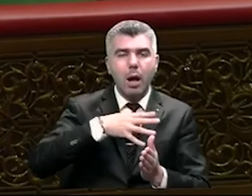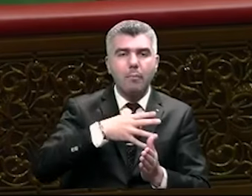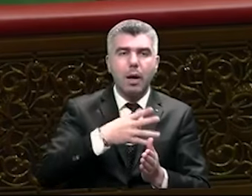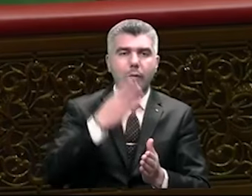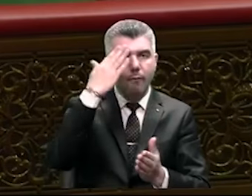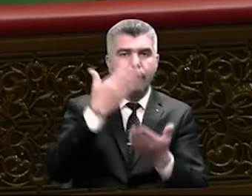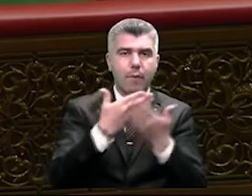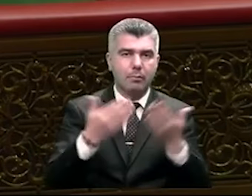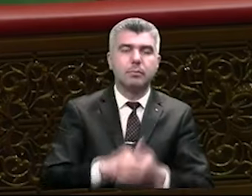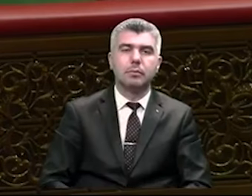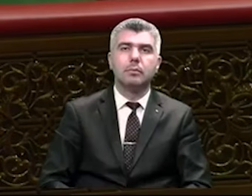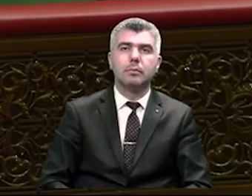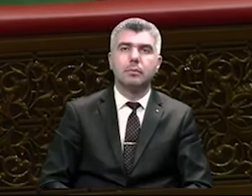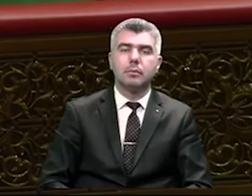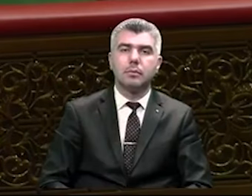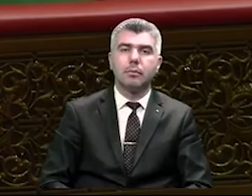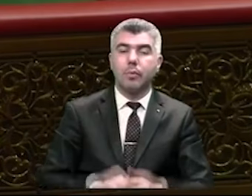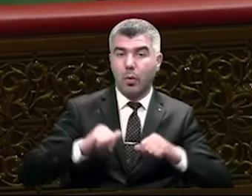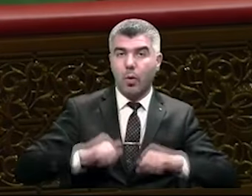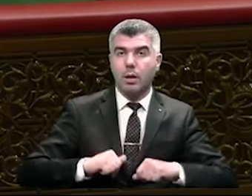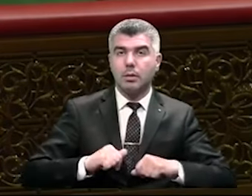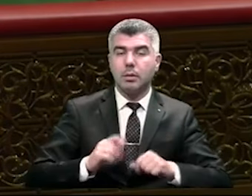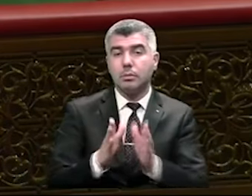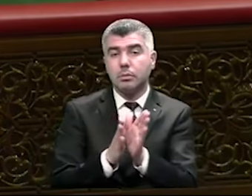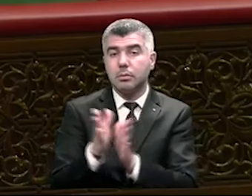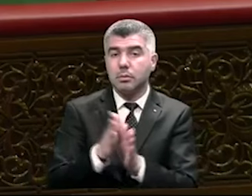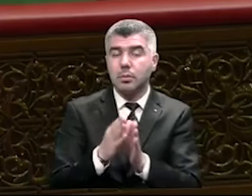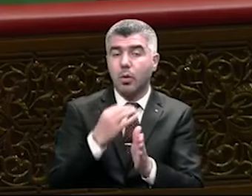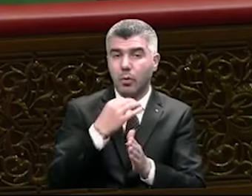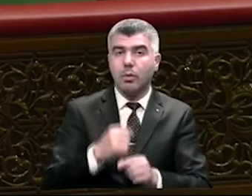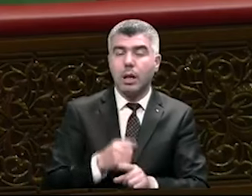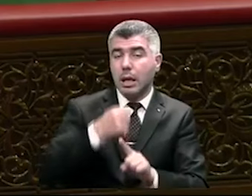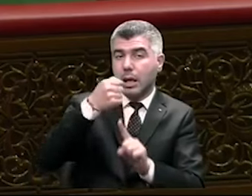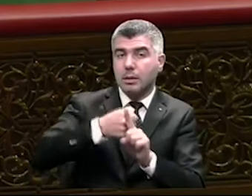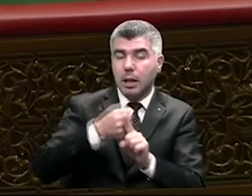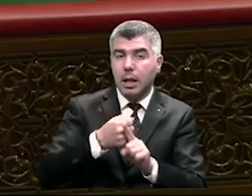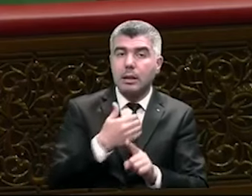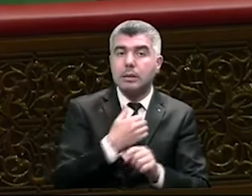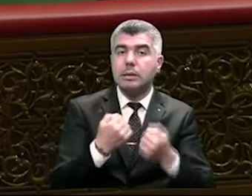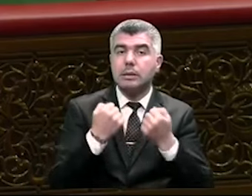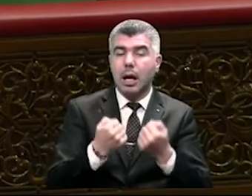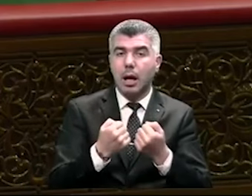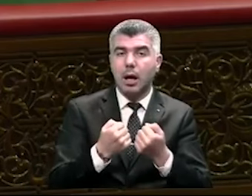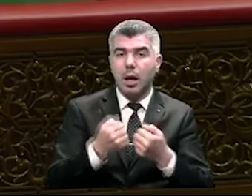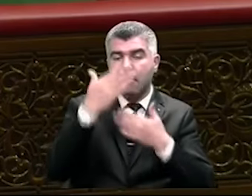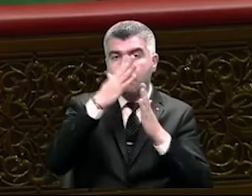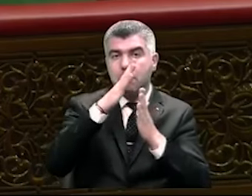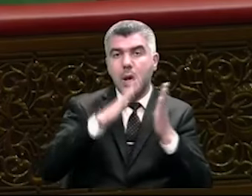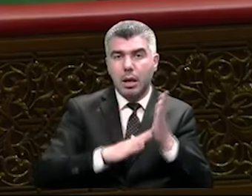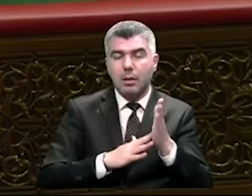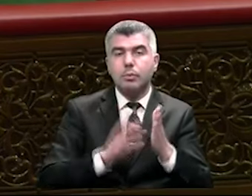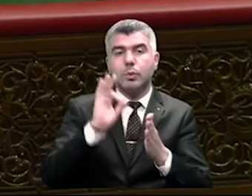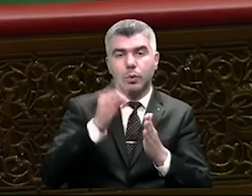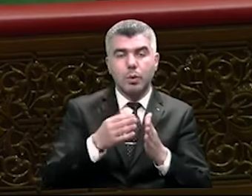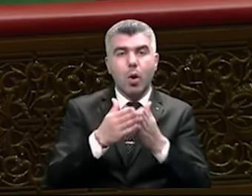الكافيه السيد الوزير المحترم ماك يختلفو جوج الناس اليوم على ان اصلاح منظومه الصحه العموميه في بلادنا وهي بوابه